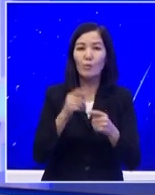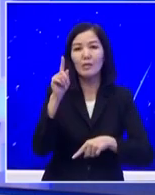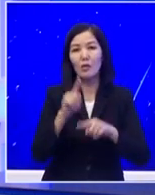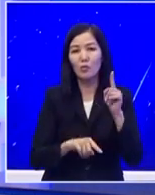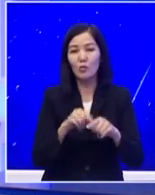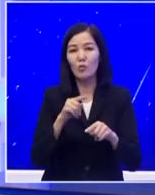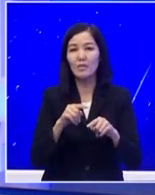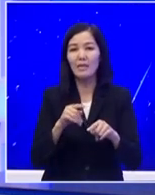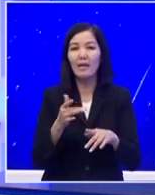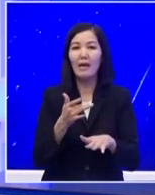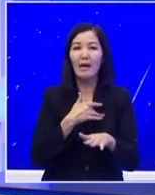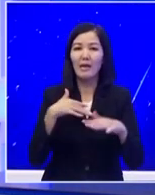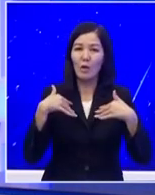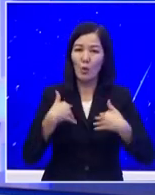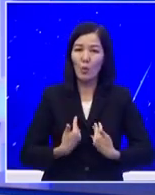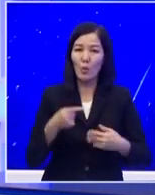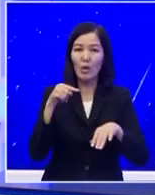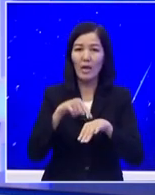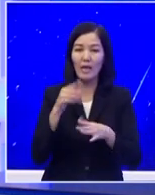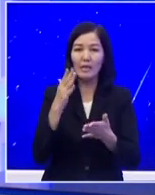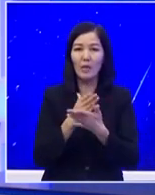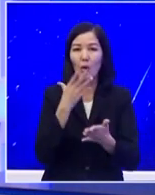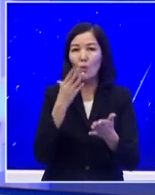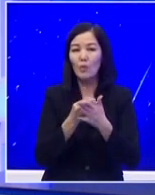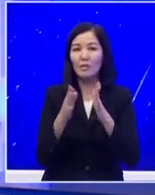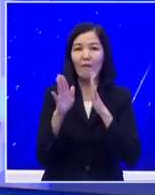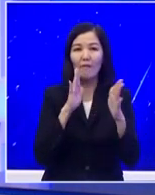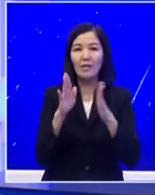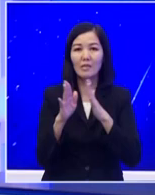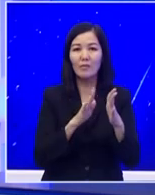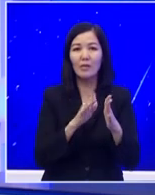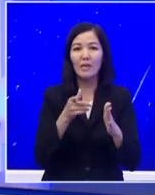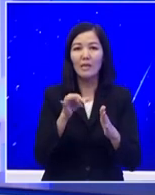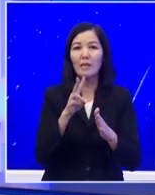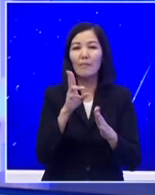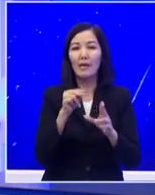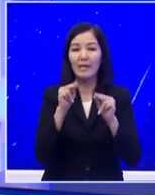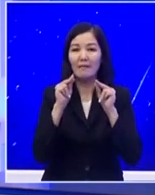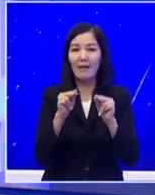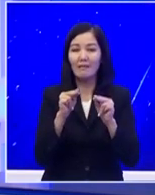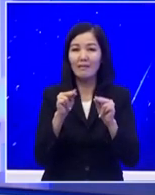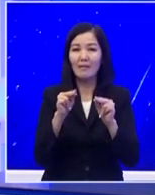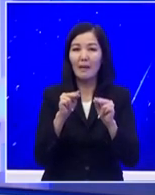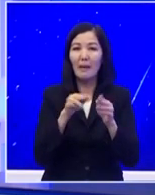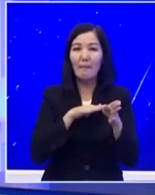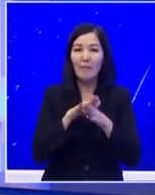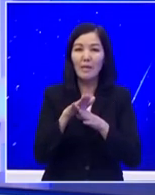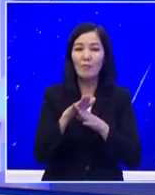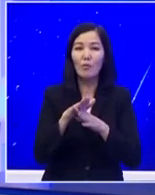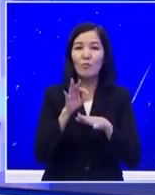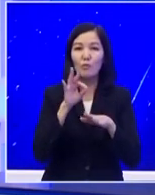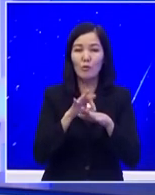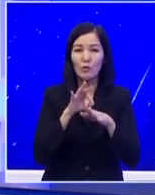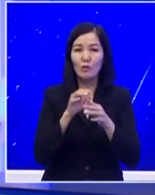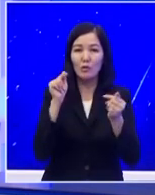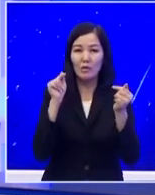туған туыстарына қайғыра көңіл айтты. Өзінің Facebook парақшасында ол Гиппократ антына берік болып, індетпен күрес кезінде көз жұмды